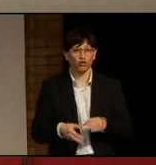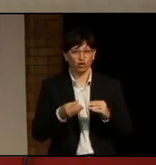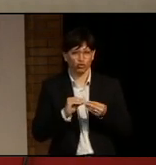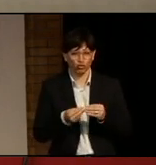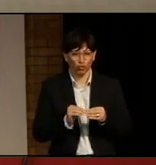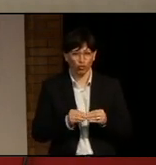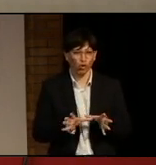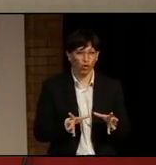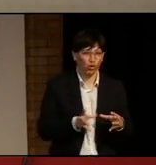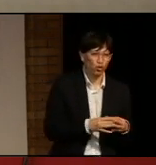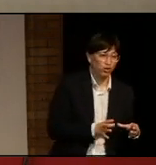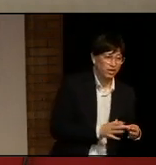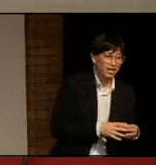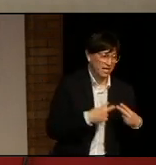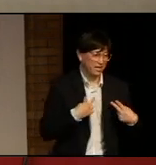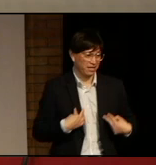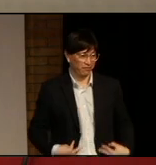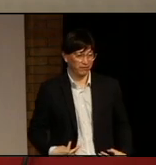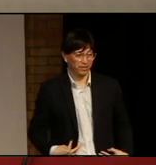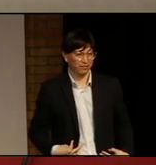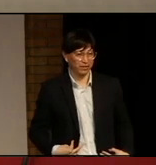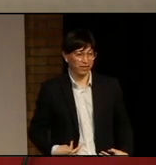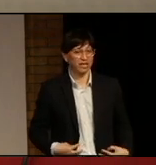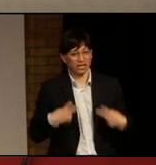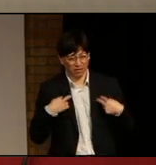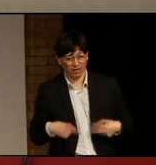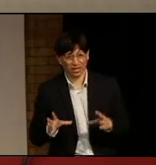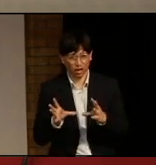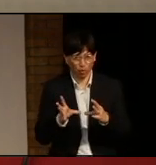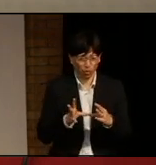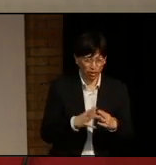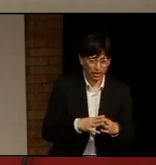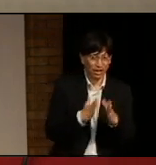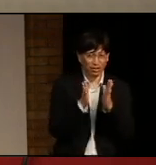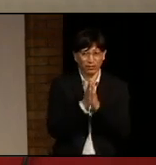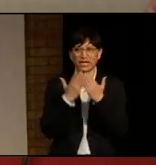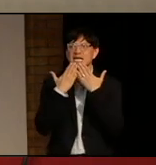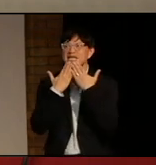cambiato il loro approccio all'esperienza di vita comunitaria parrocchiale